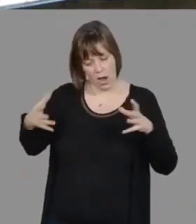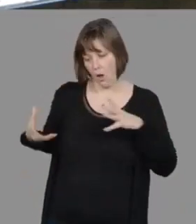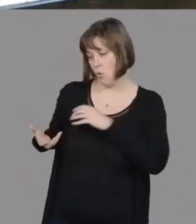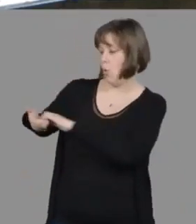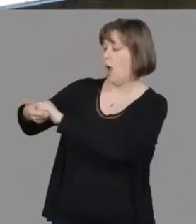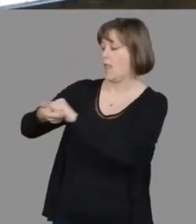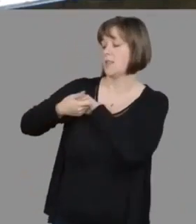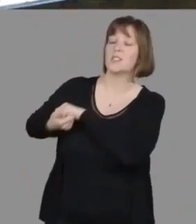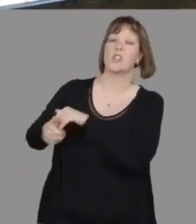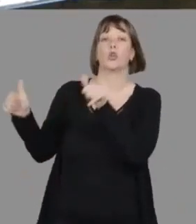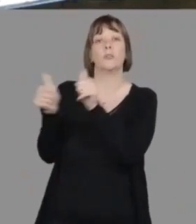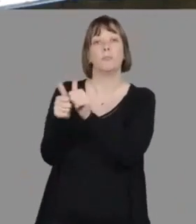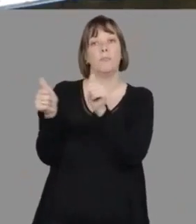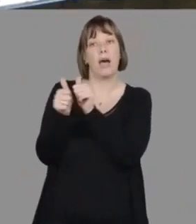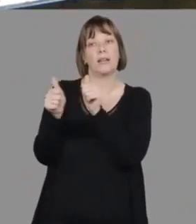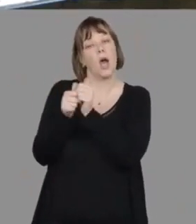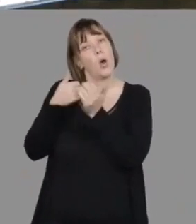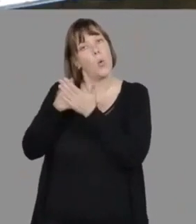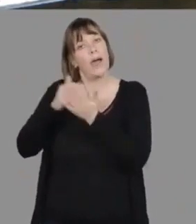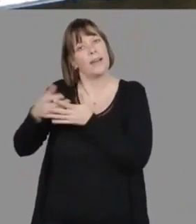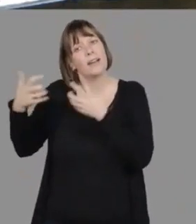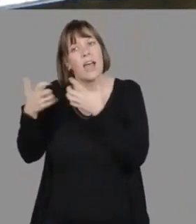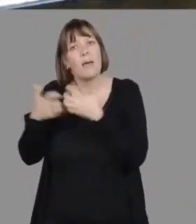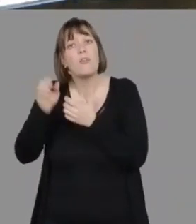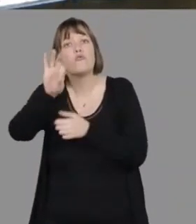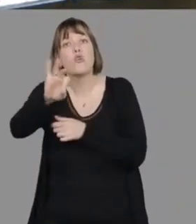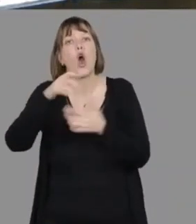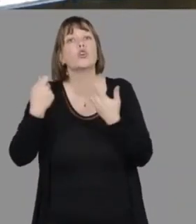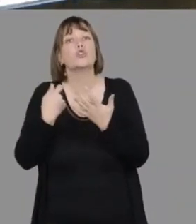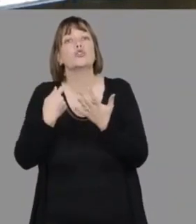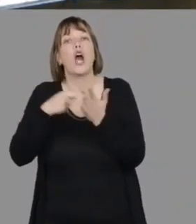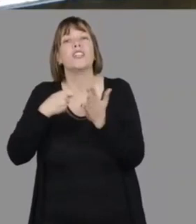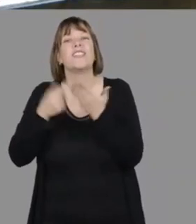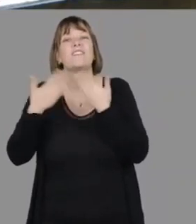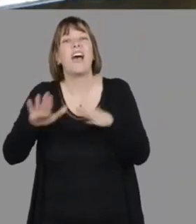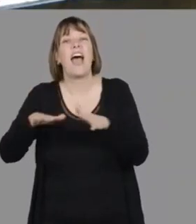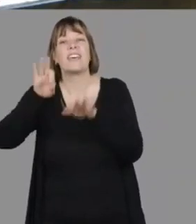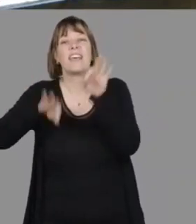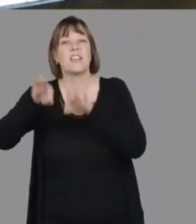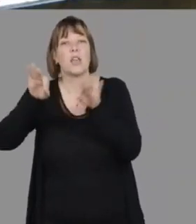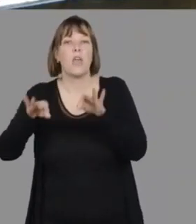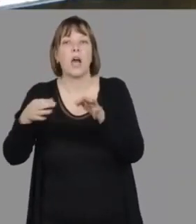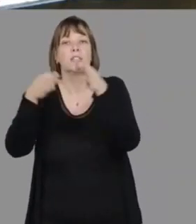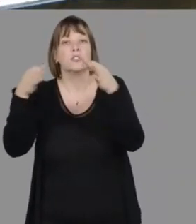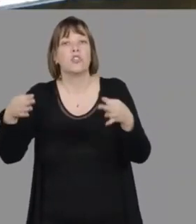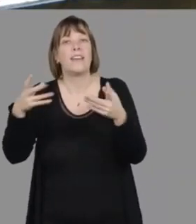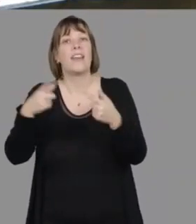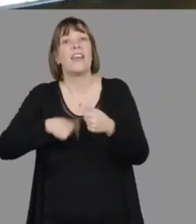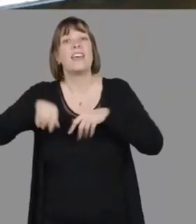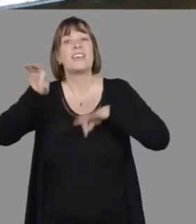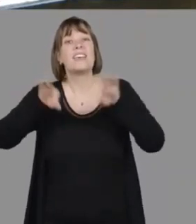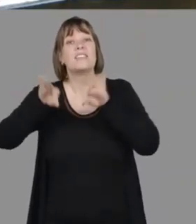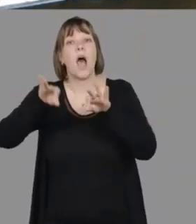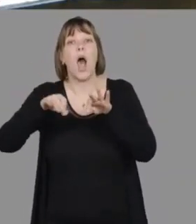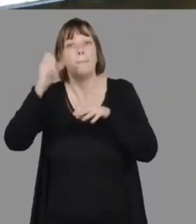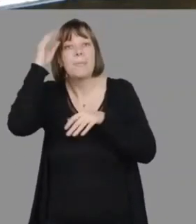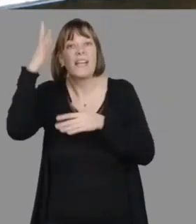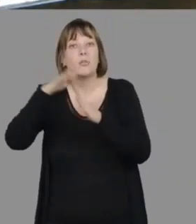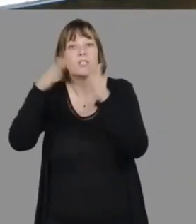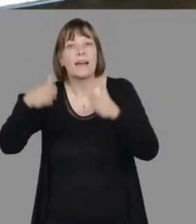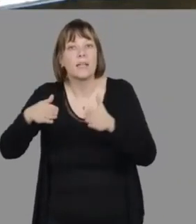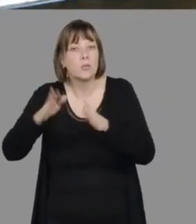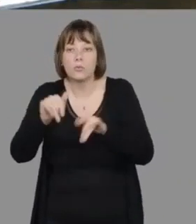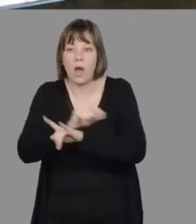Koalitionspartner weiterhin für kostenfreie Kindertagesstätten ein. Kitas sind Bildungseinrichtungen und Bildung sollte nichts